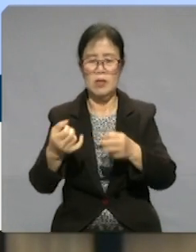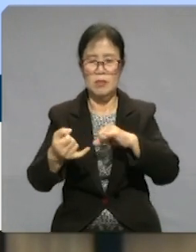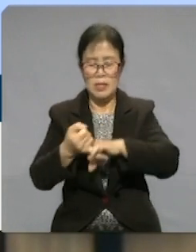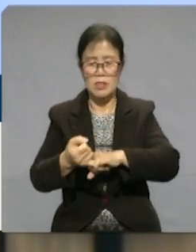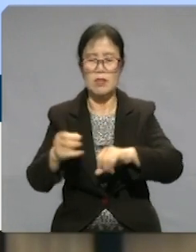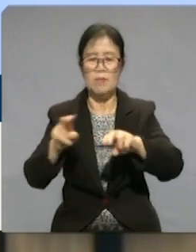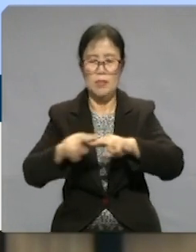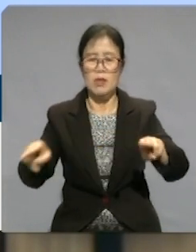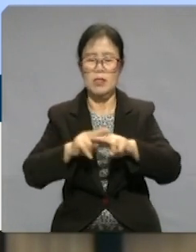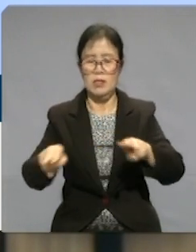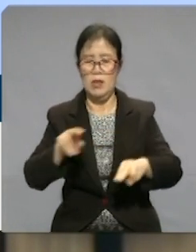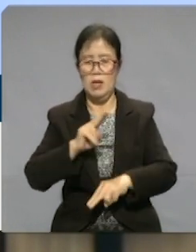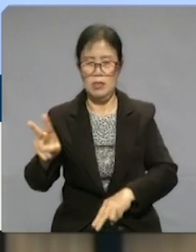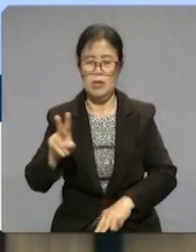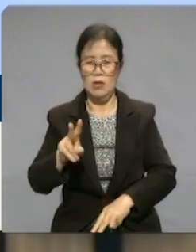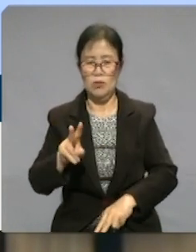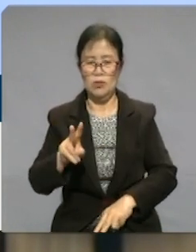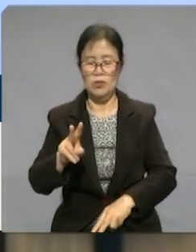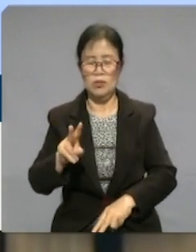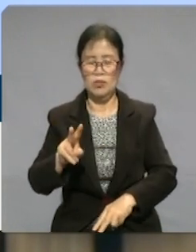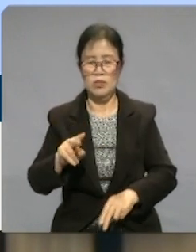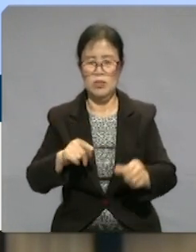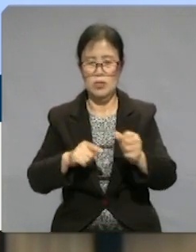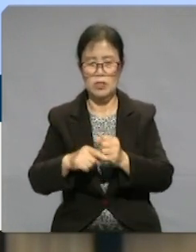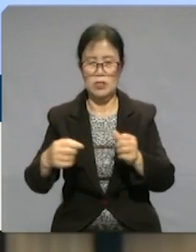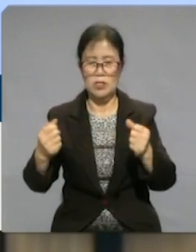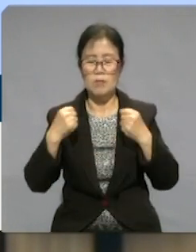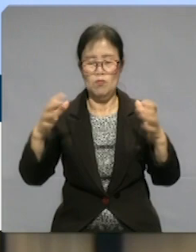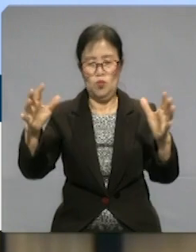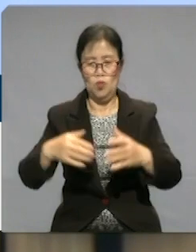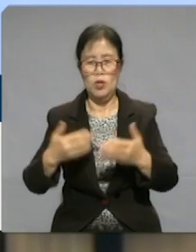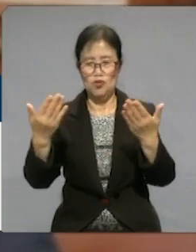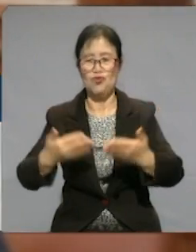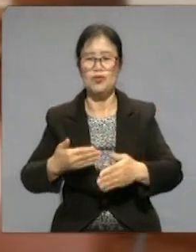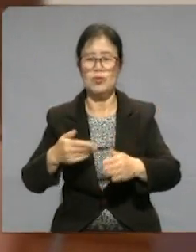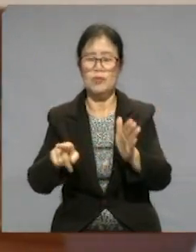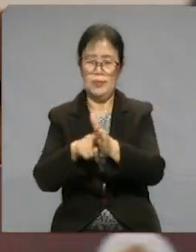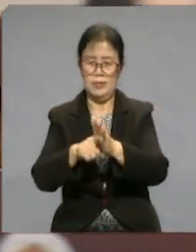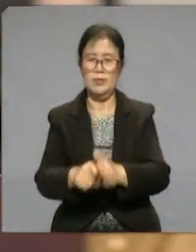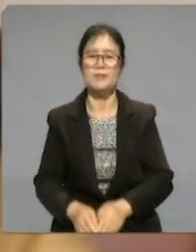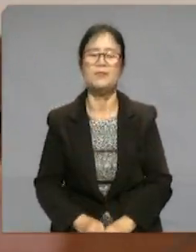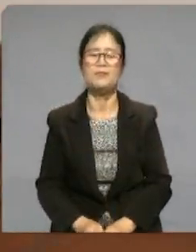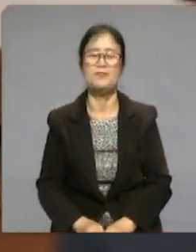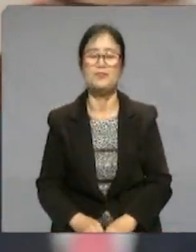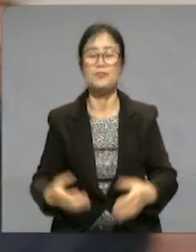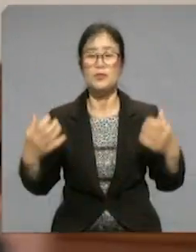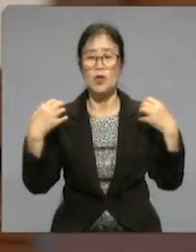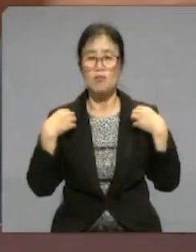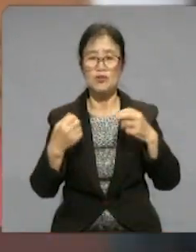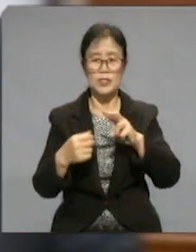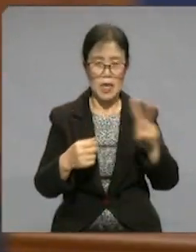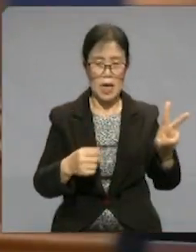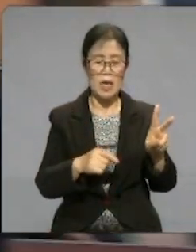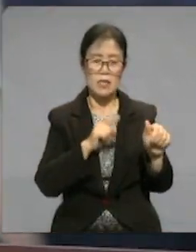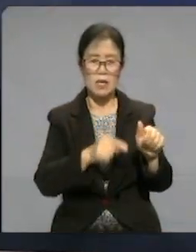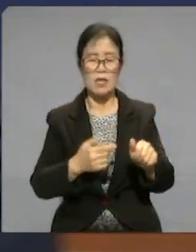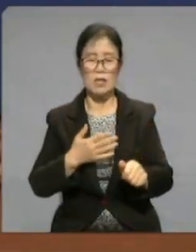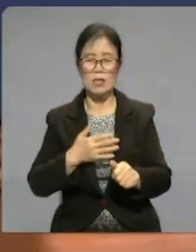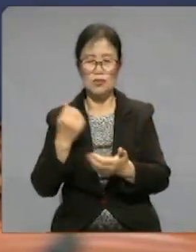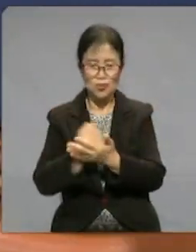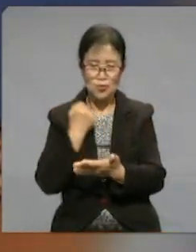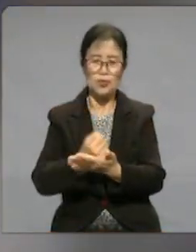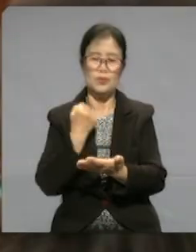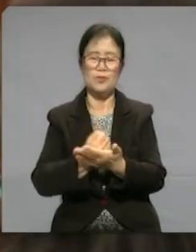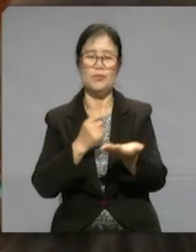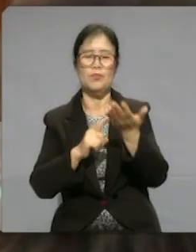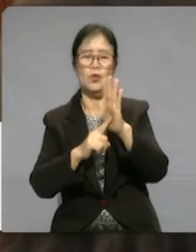반드시 폐기되어야 한다는데 뜻을 같이 해 주시리라 믿습니다. 정부는 야당을 향해 유감을